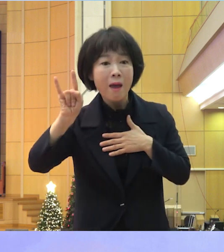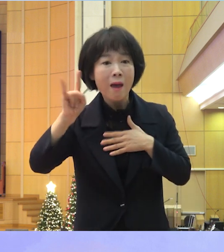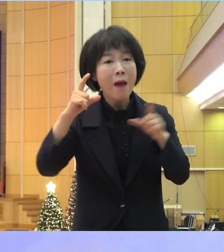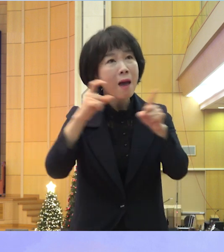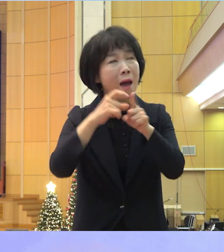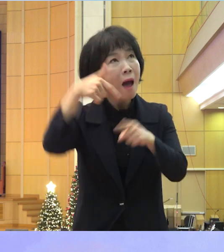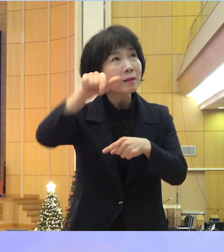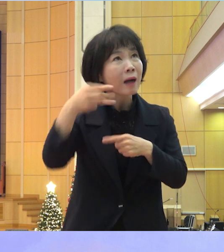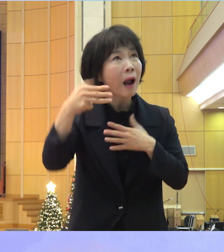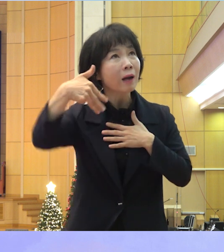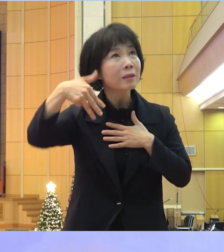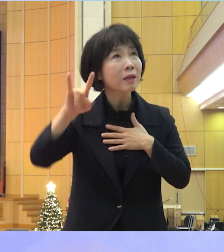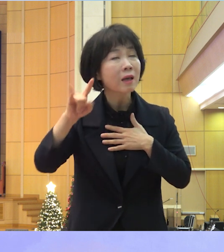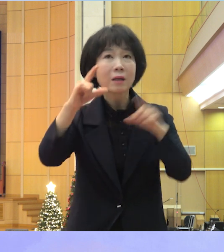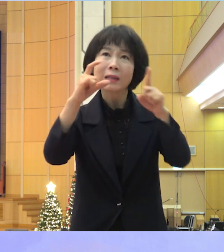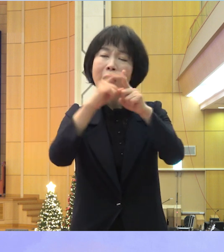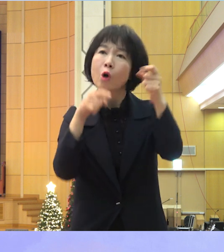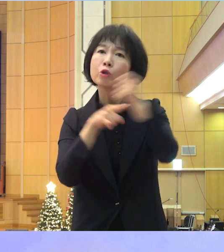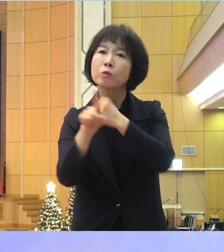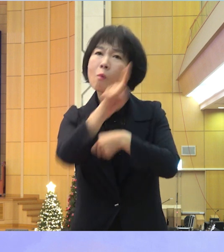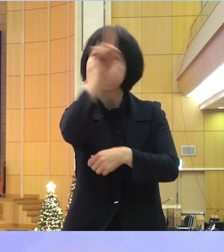분도 있을 수 있어서